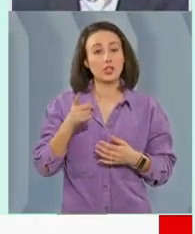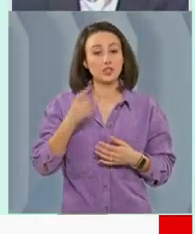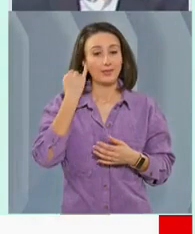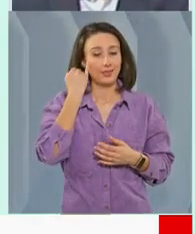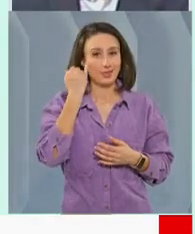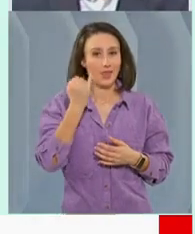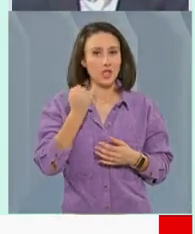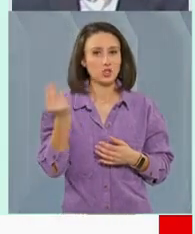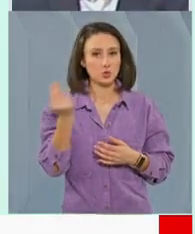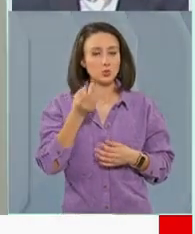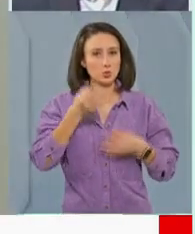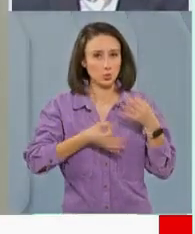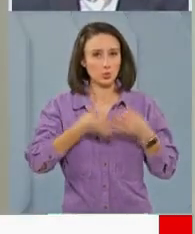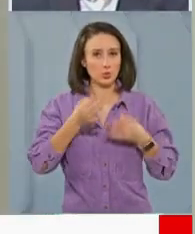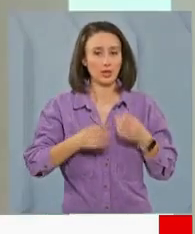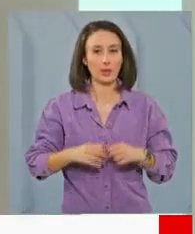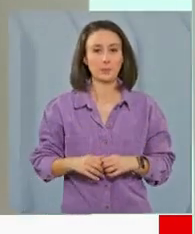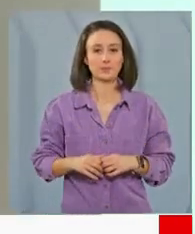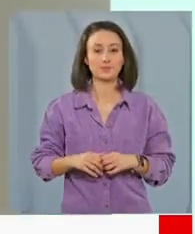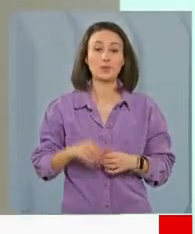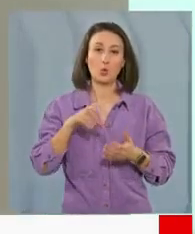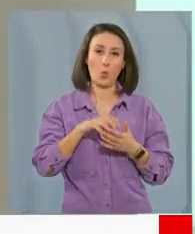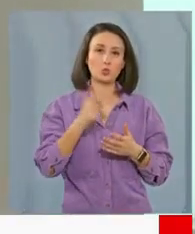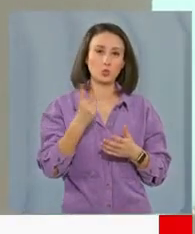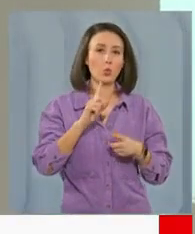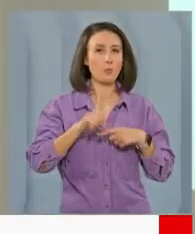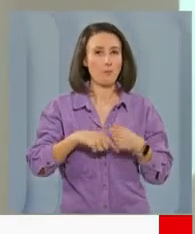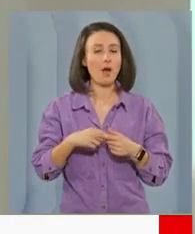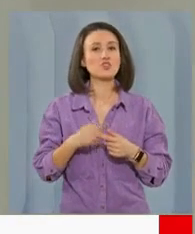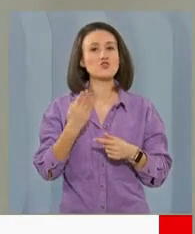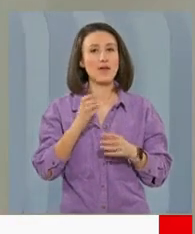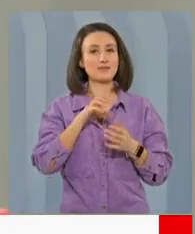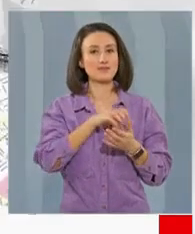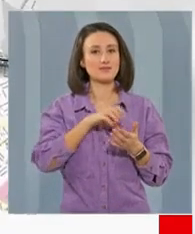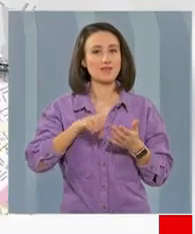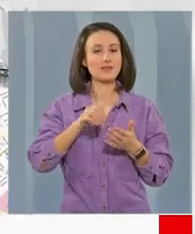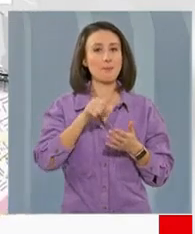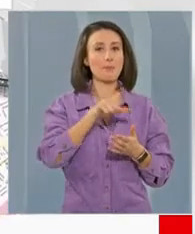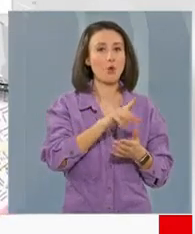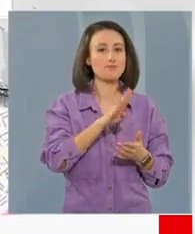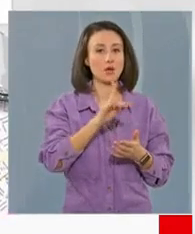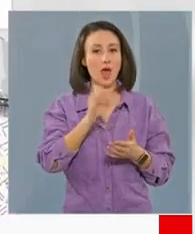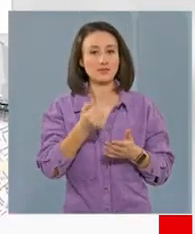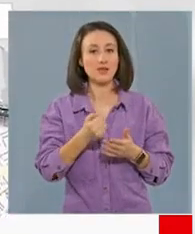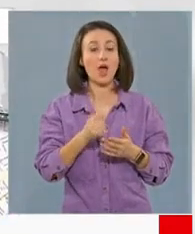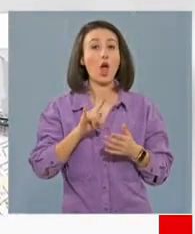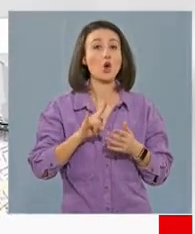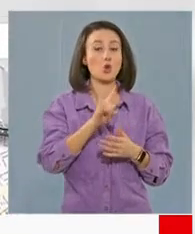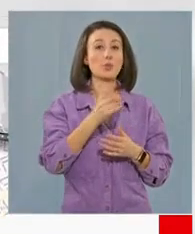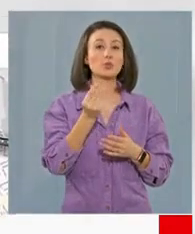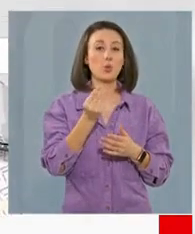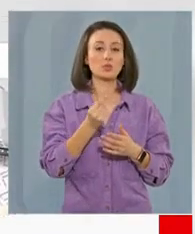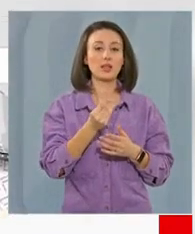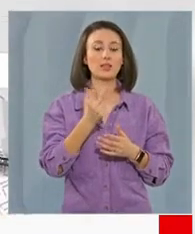studiile de fezabilitate și așa mai departe lotul 2 Ar urma să aibă aceste stații de la mall Băneasa la aeroport și să coste aproape